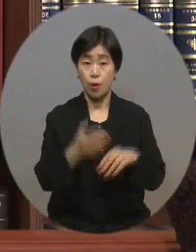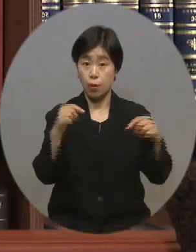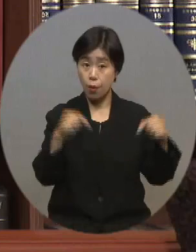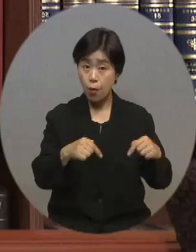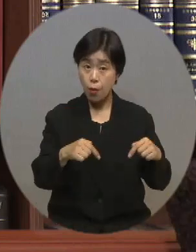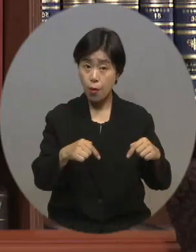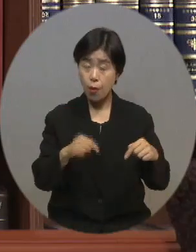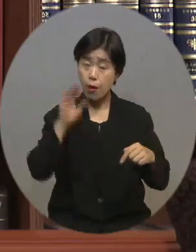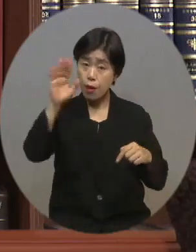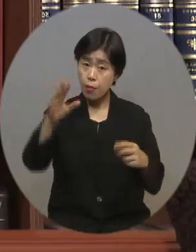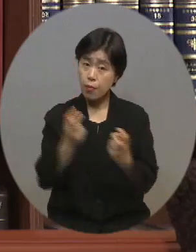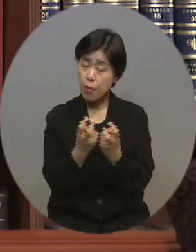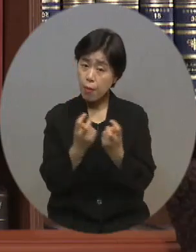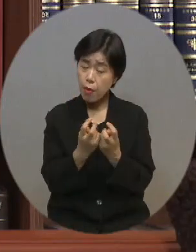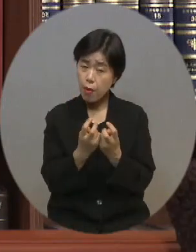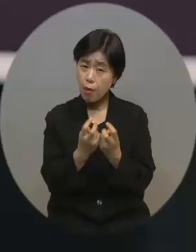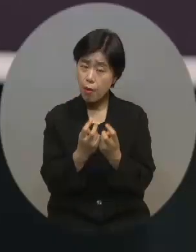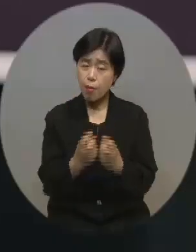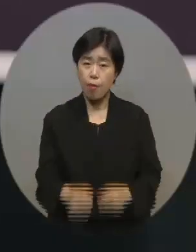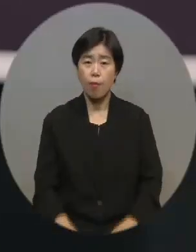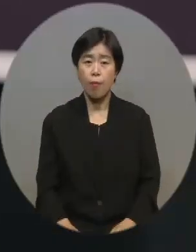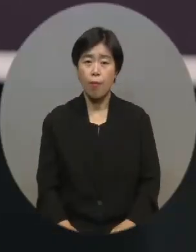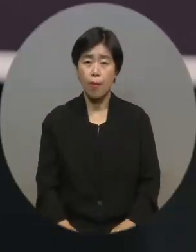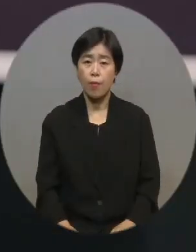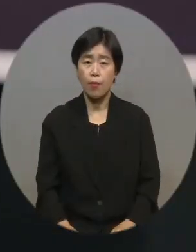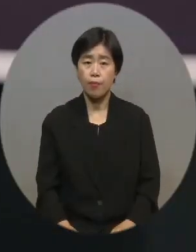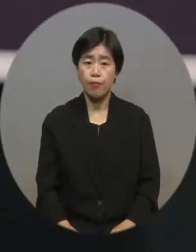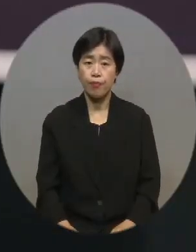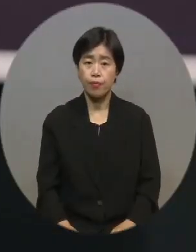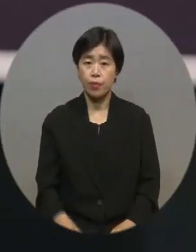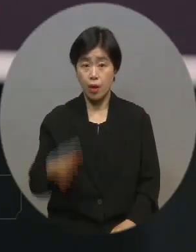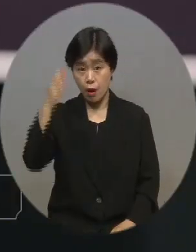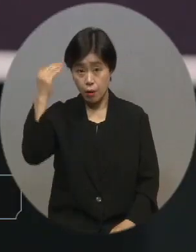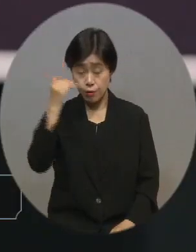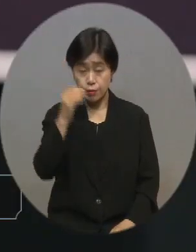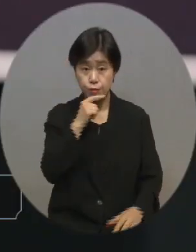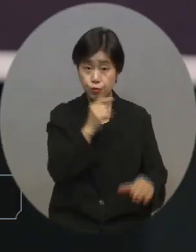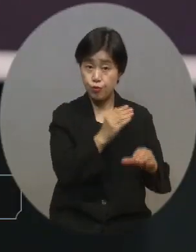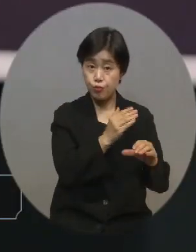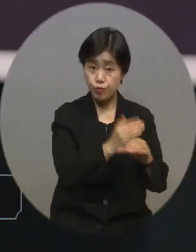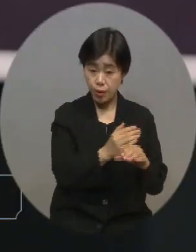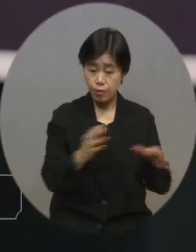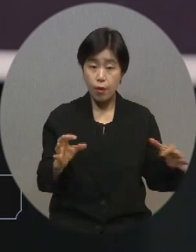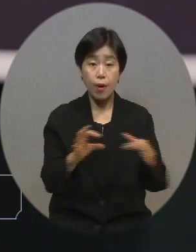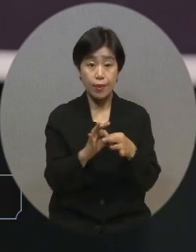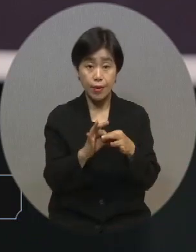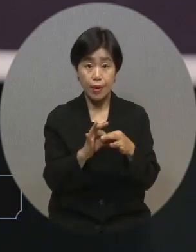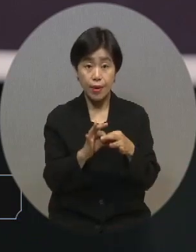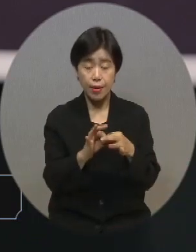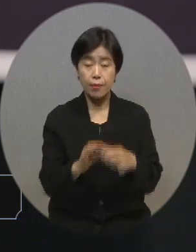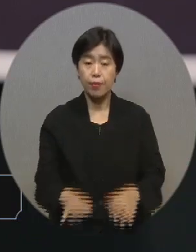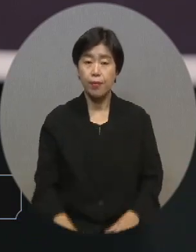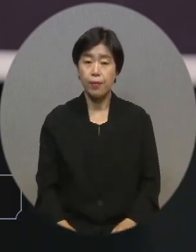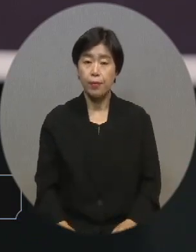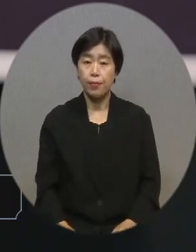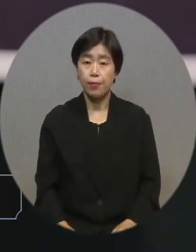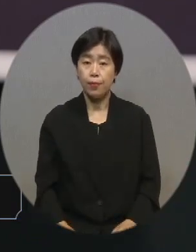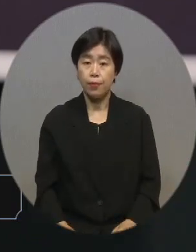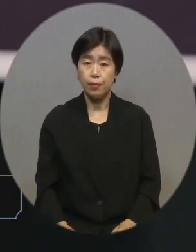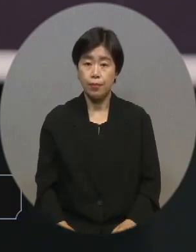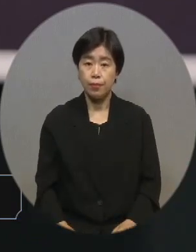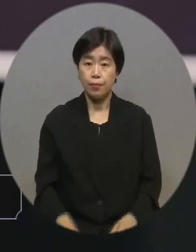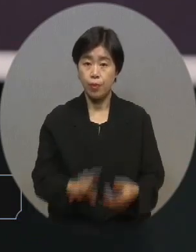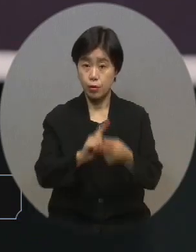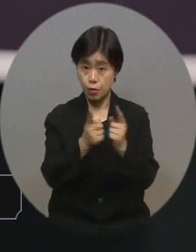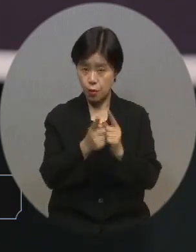전략을 펼쳐야 그게 지혜로운 걸까요? 남북한 관계가 우리나라 이제 역대 정권을 보면은 우리하고 북한하고 서로